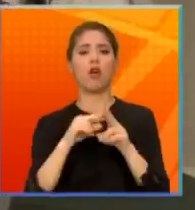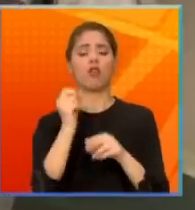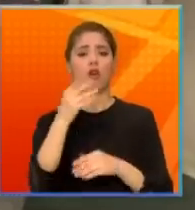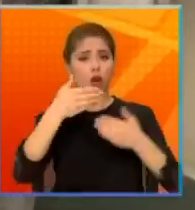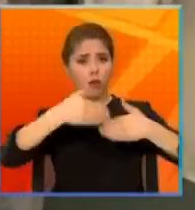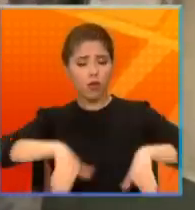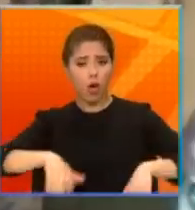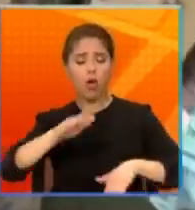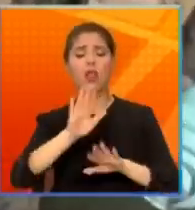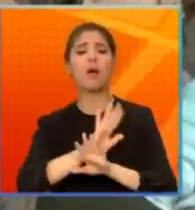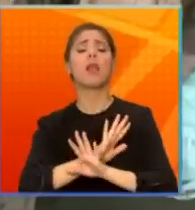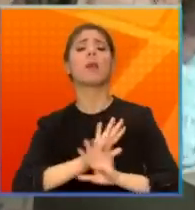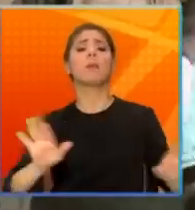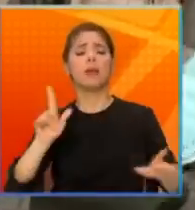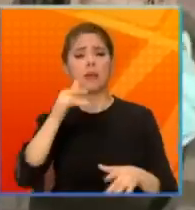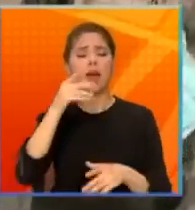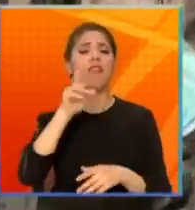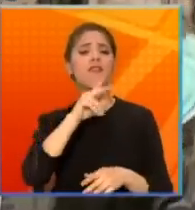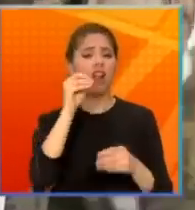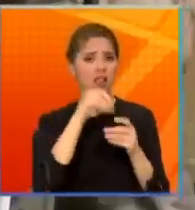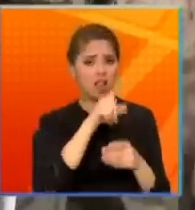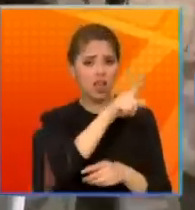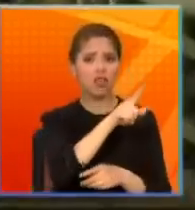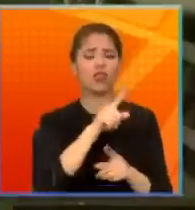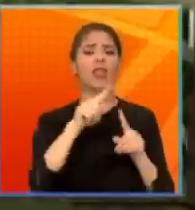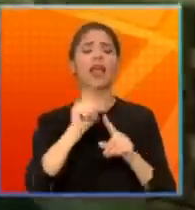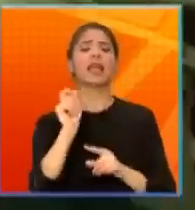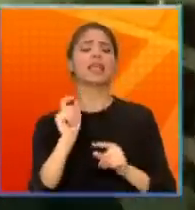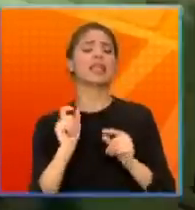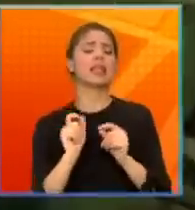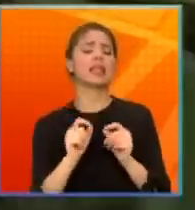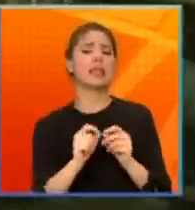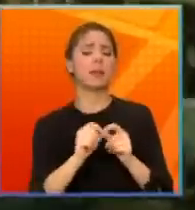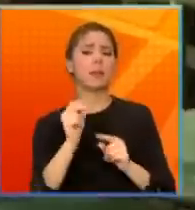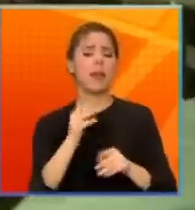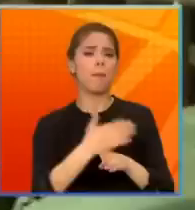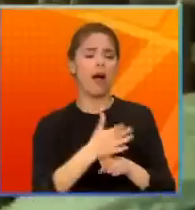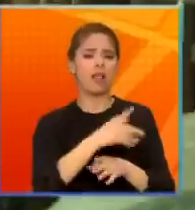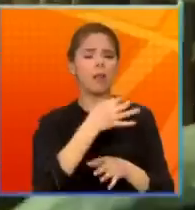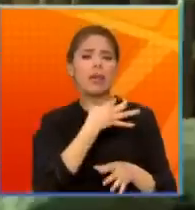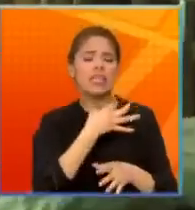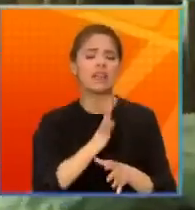Koronavirüs önlemlerinin ardı arkası kesilmeyen Fransa'da da tıbbi araç gereç sıkıntısı gündeme damga vuruyor.